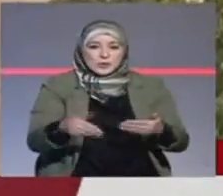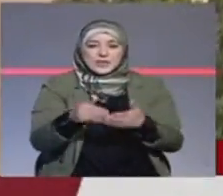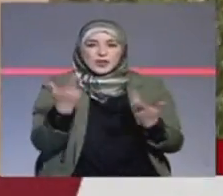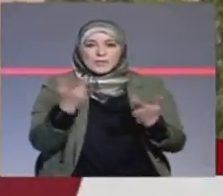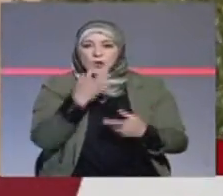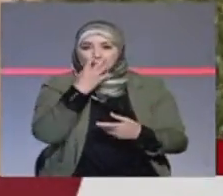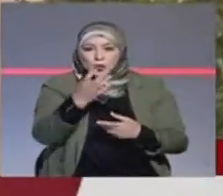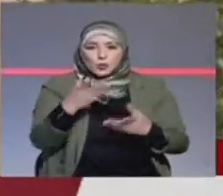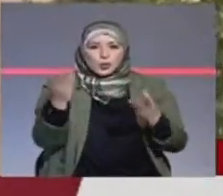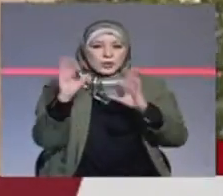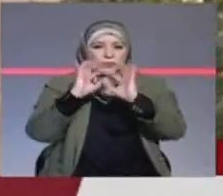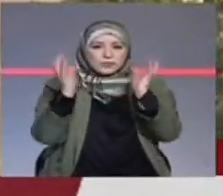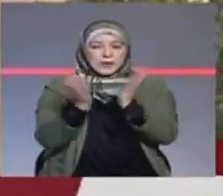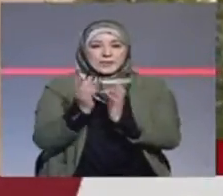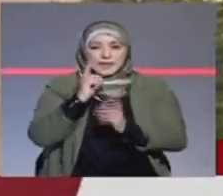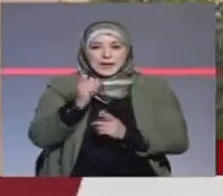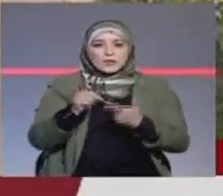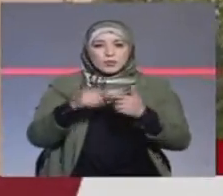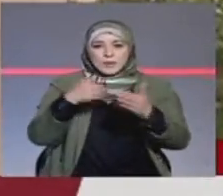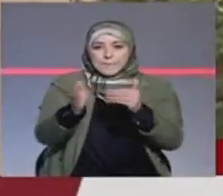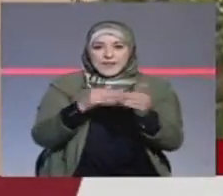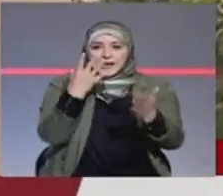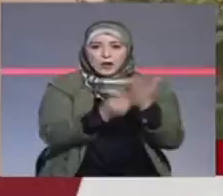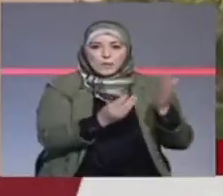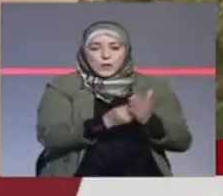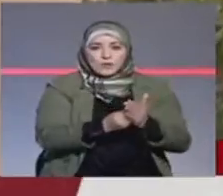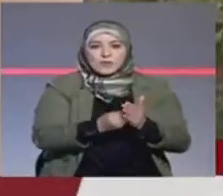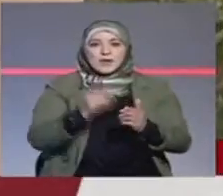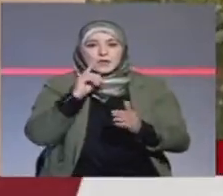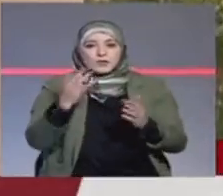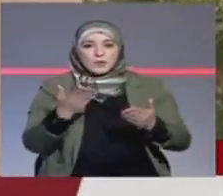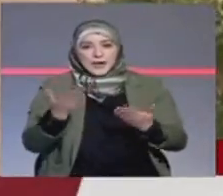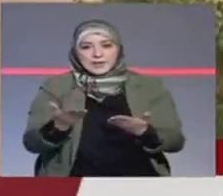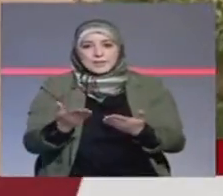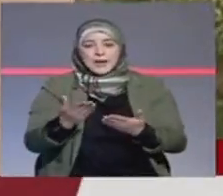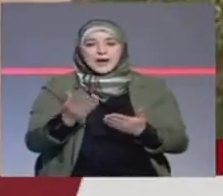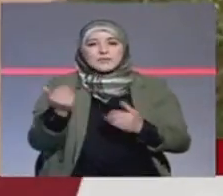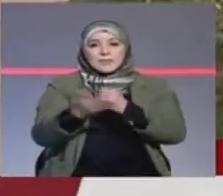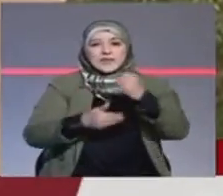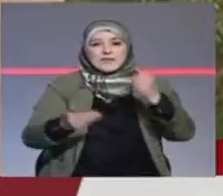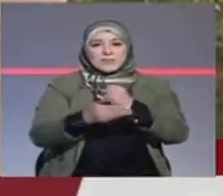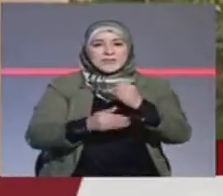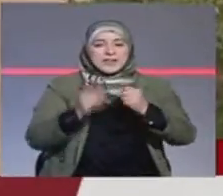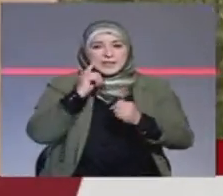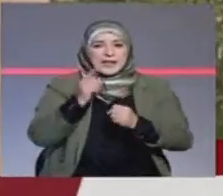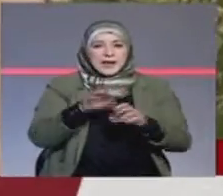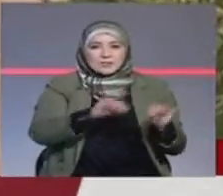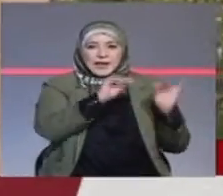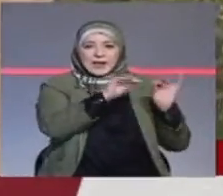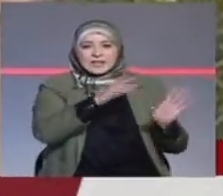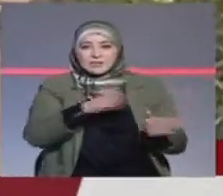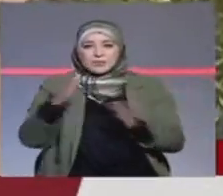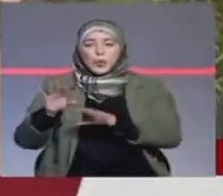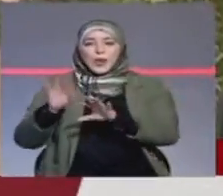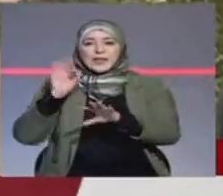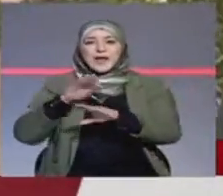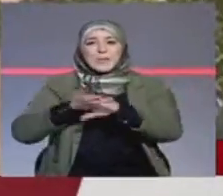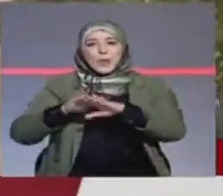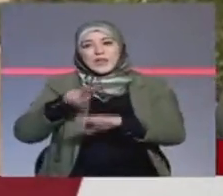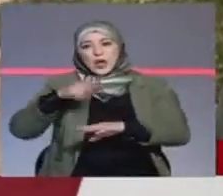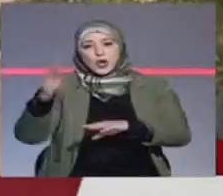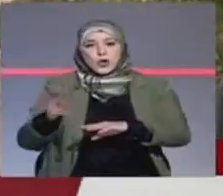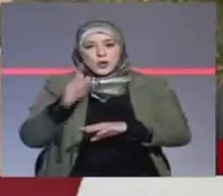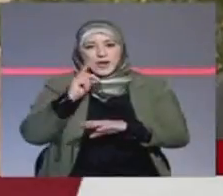لعدم توفر الإمكانيات، أصبح معناتها يبتعد عن الفلاحة ويمشي لقطاعات أخرى. محاولة ولو